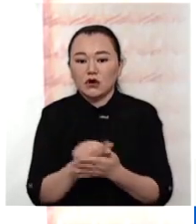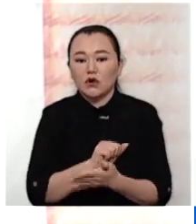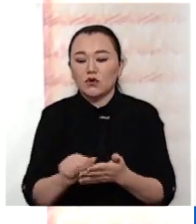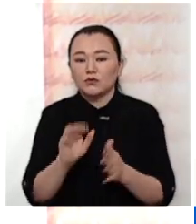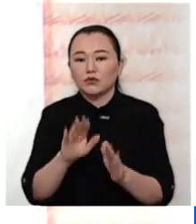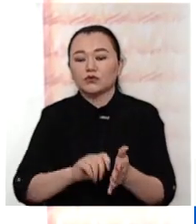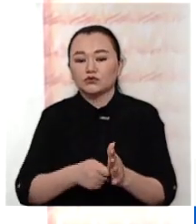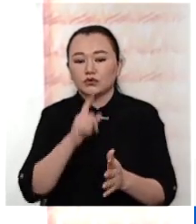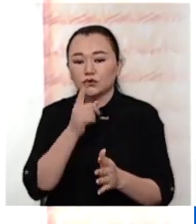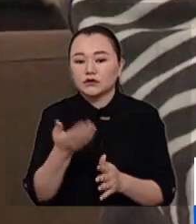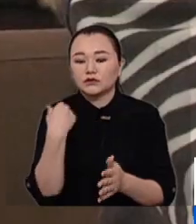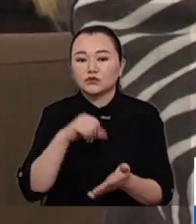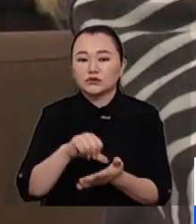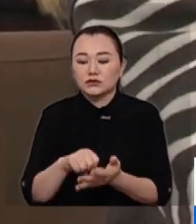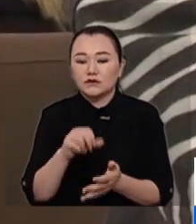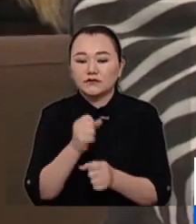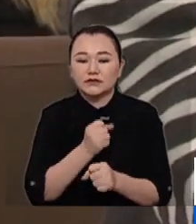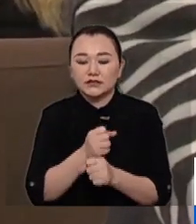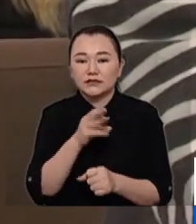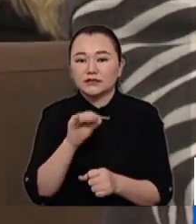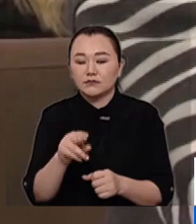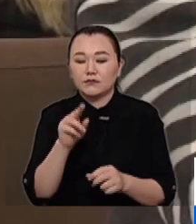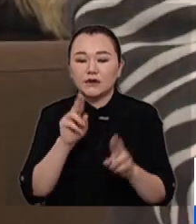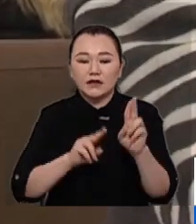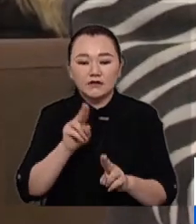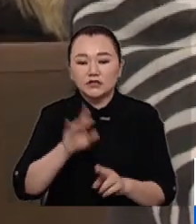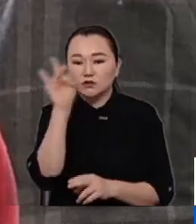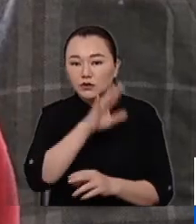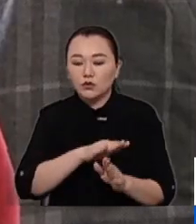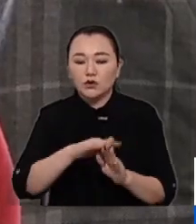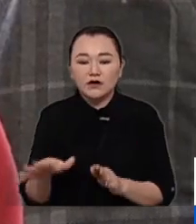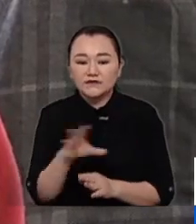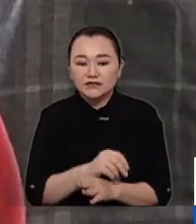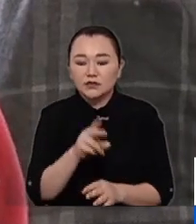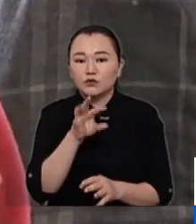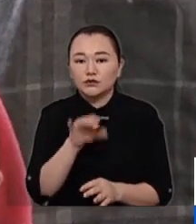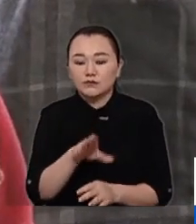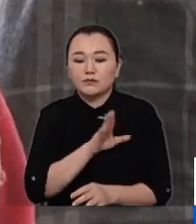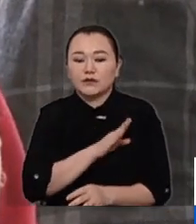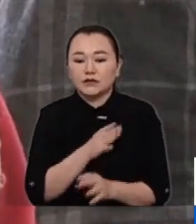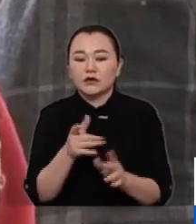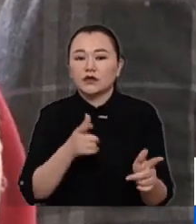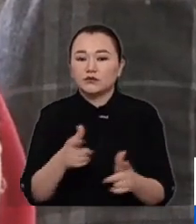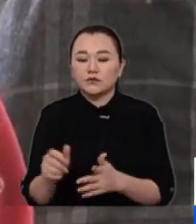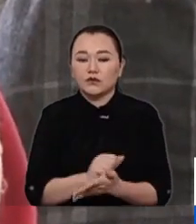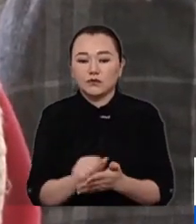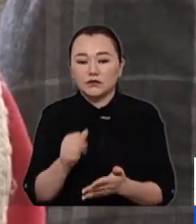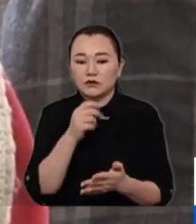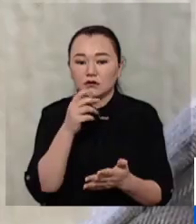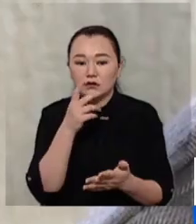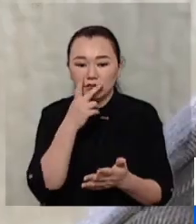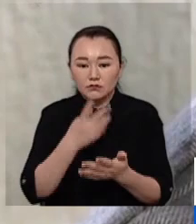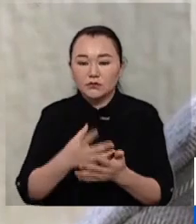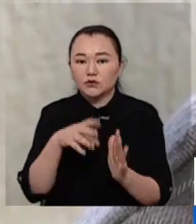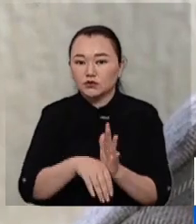Год назад, когда они участвовали в разработке типовых правил на республиканском уровне, все эти пункты в них были, но в готовом документе их не оказалось.